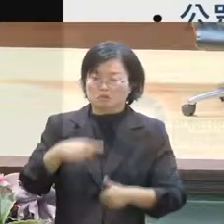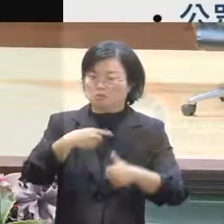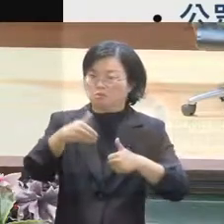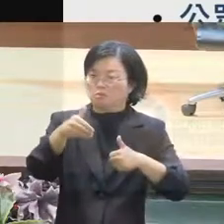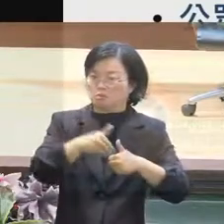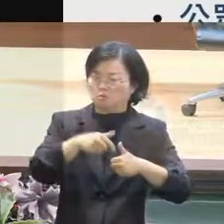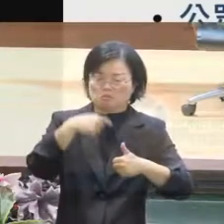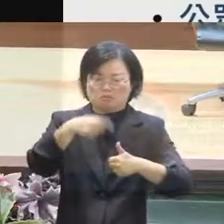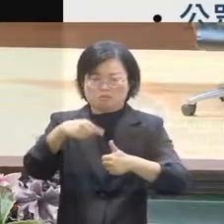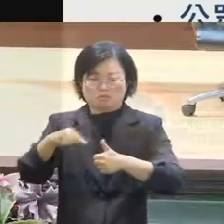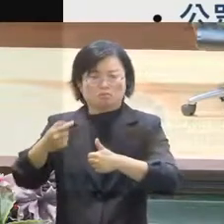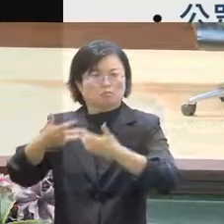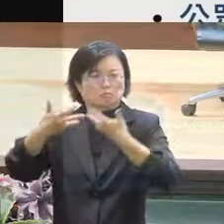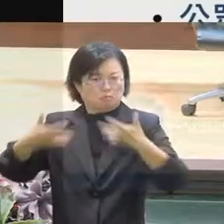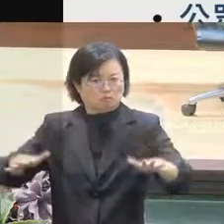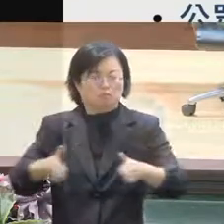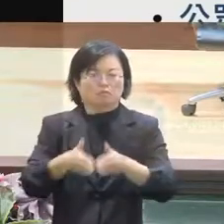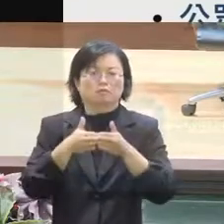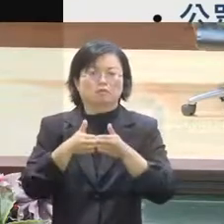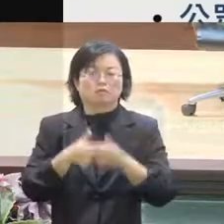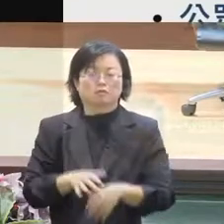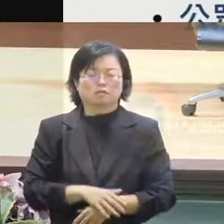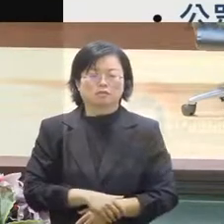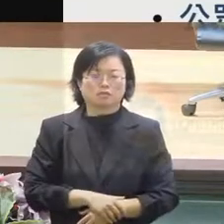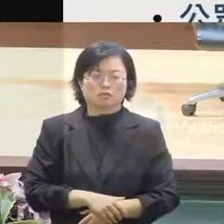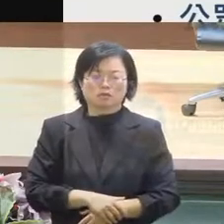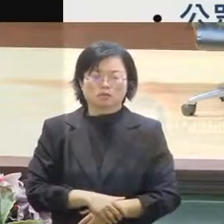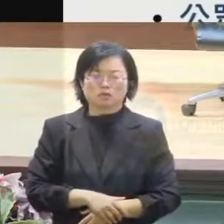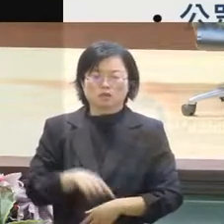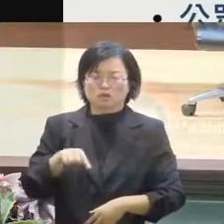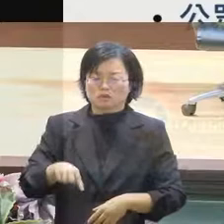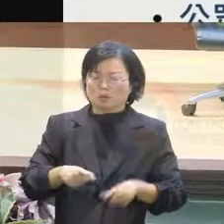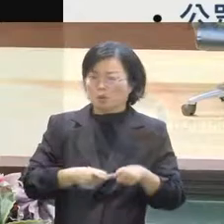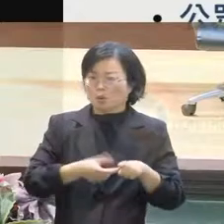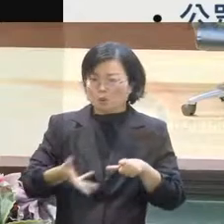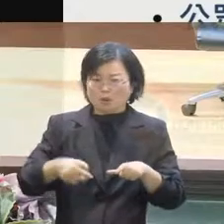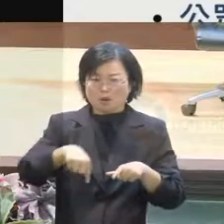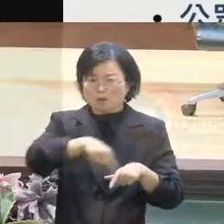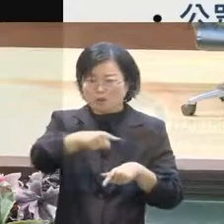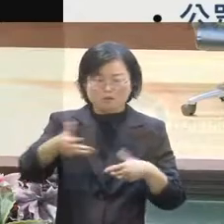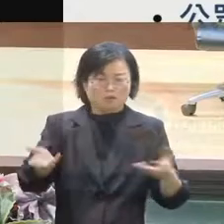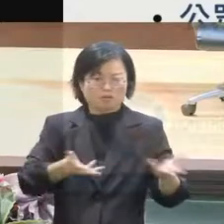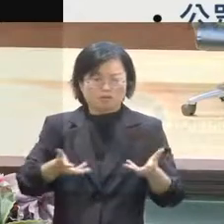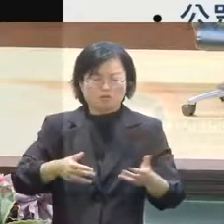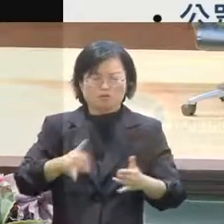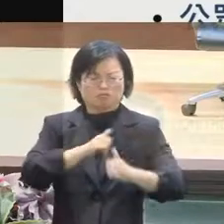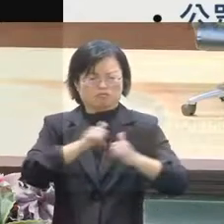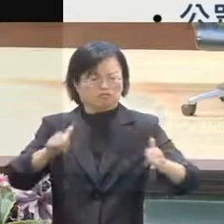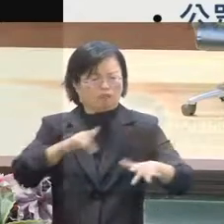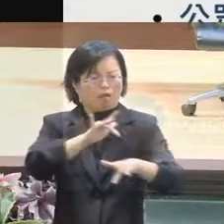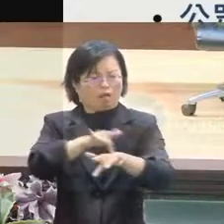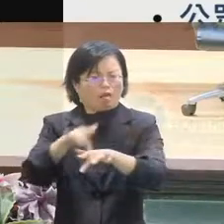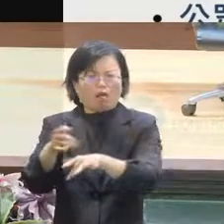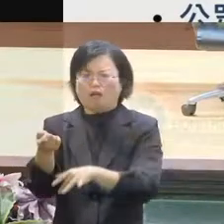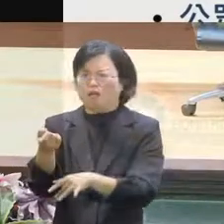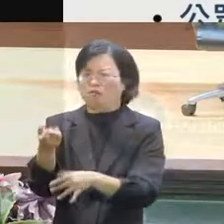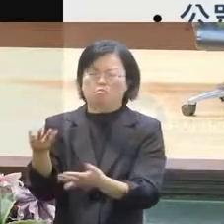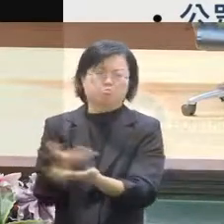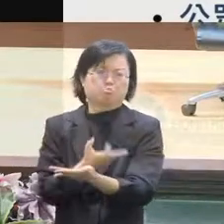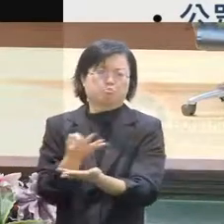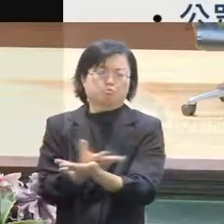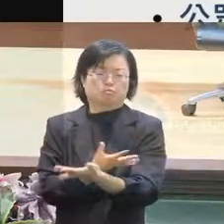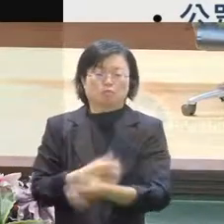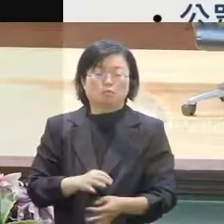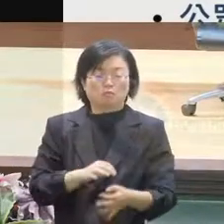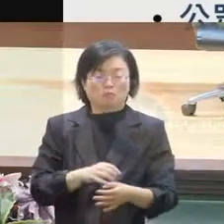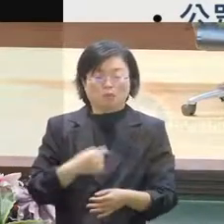与的工作，因为我们觉得现在在公众层面对这方面的认知呢也不是很足够。所以呢，接下来我们有很多的工作